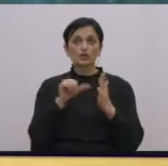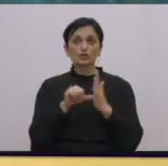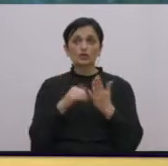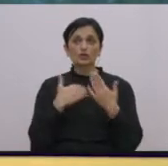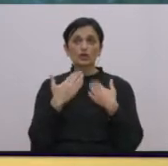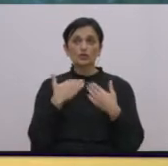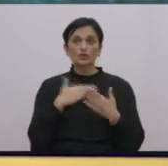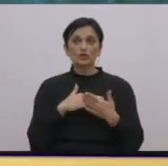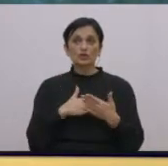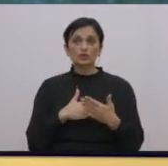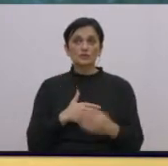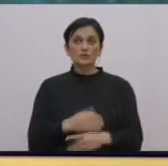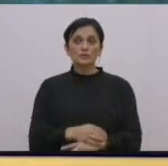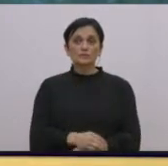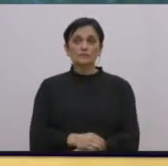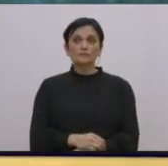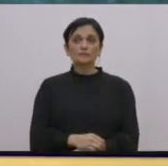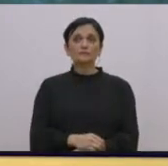რეჟიმი.